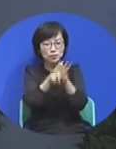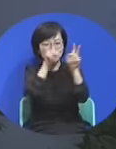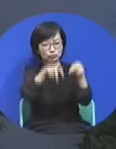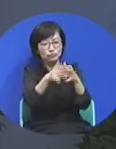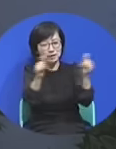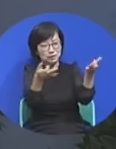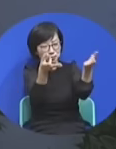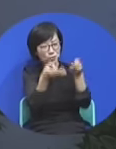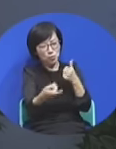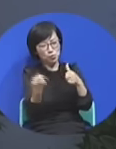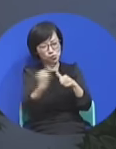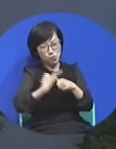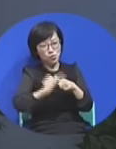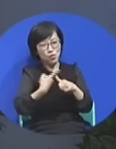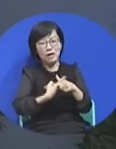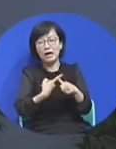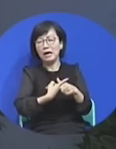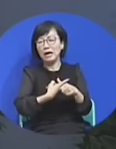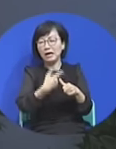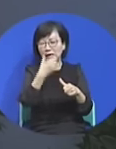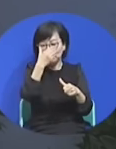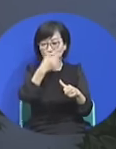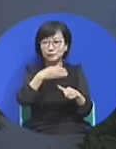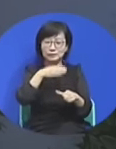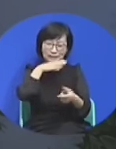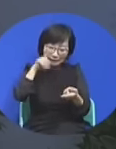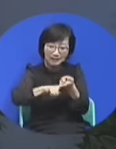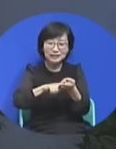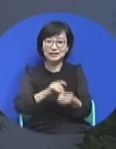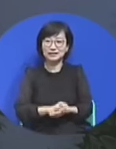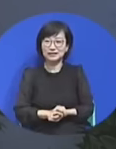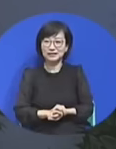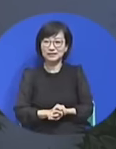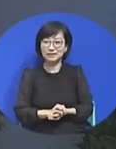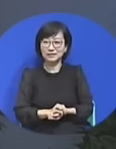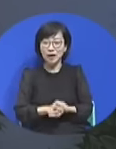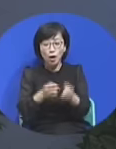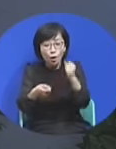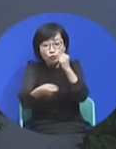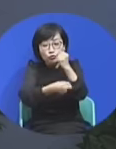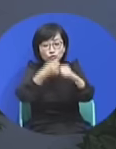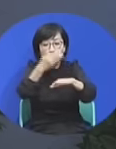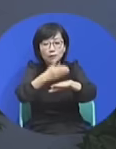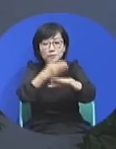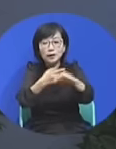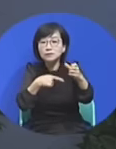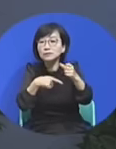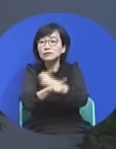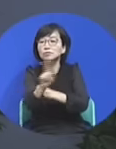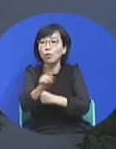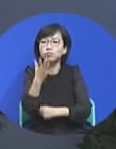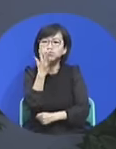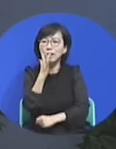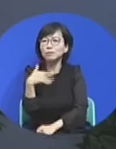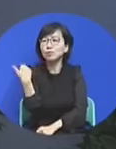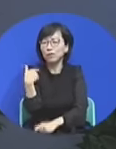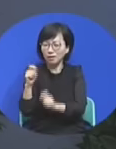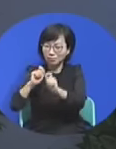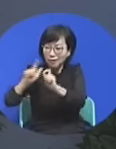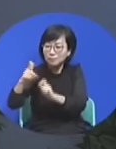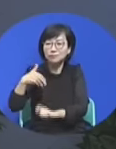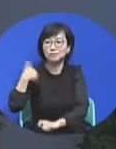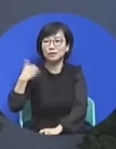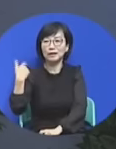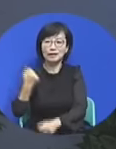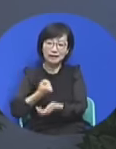criticized by these unbelievers. 불신자에게 조롱받는 게 마땅하다니까 추수감사절이 뭔가도 몰라요. And it's rightful that these unbelievers scoff at